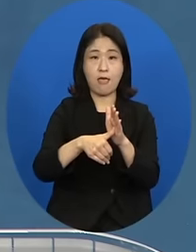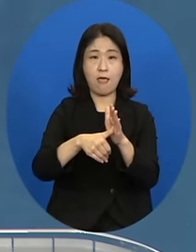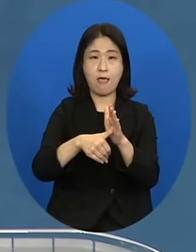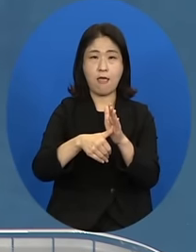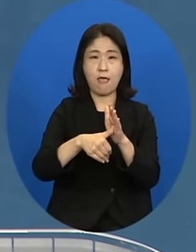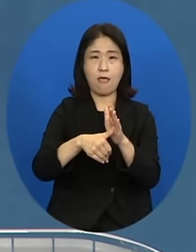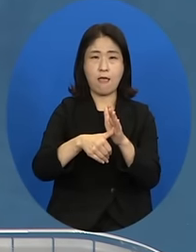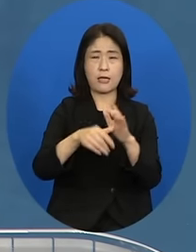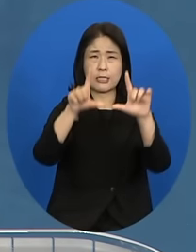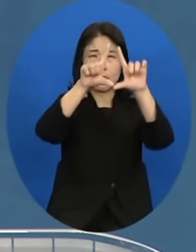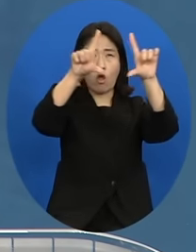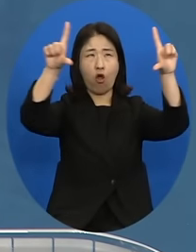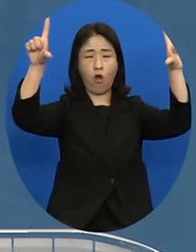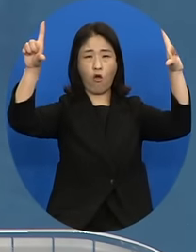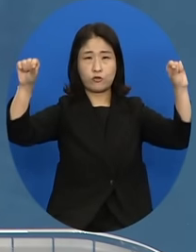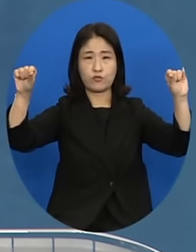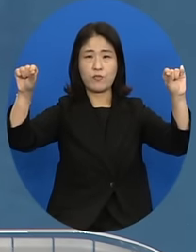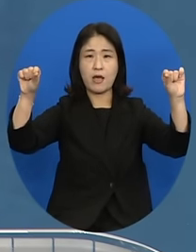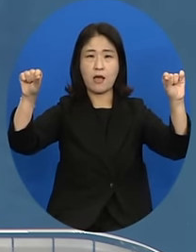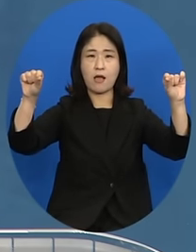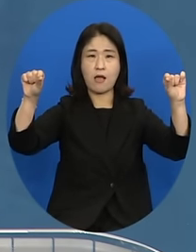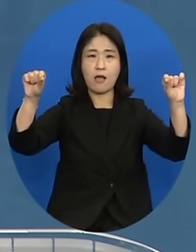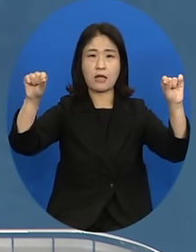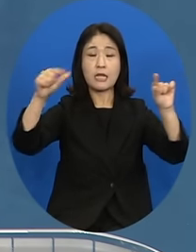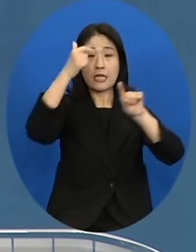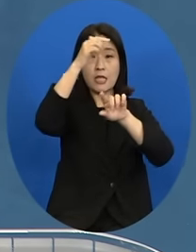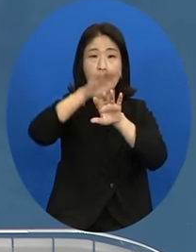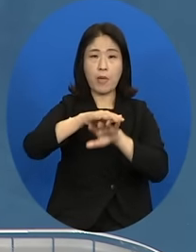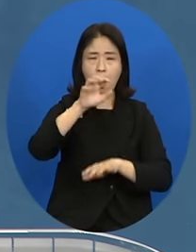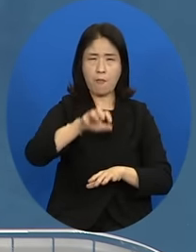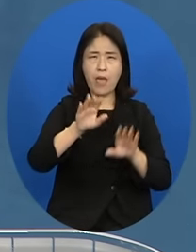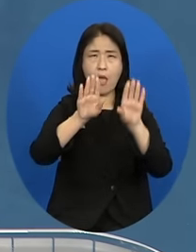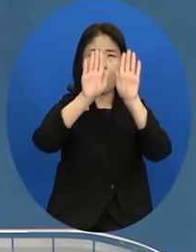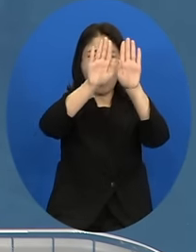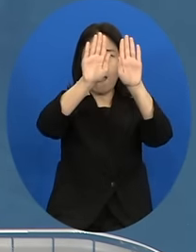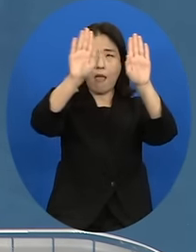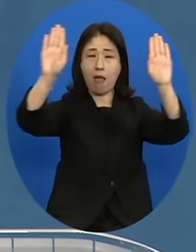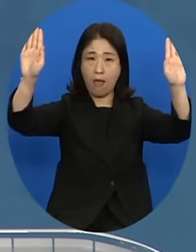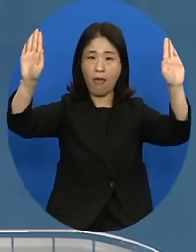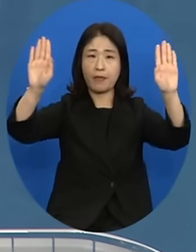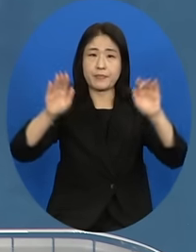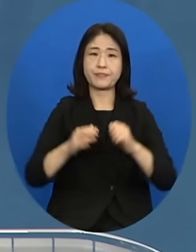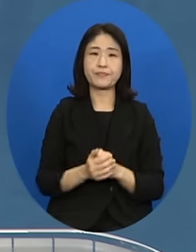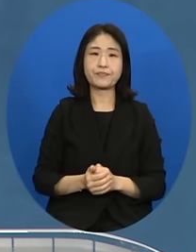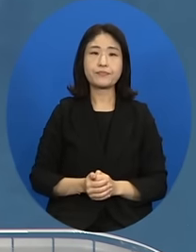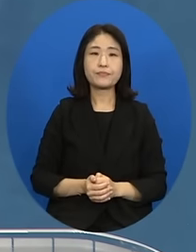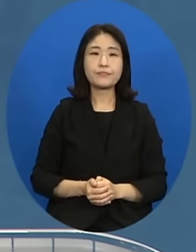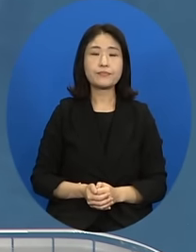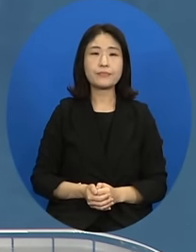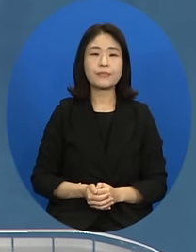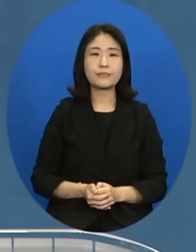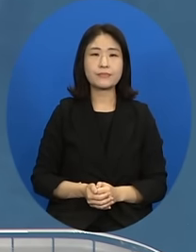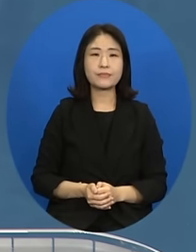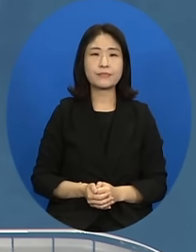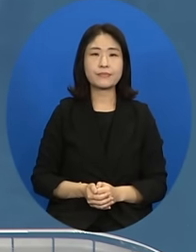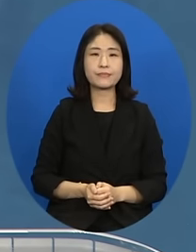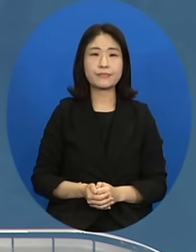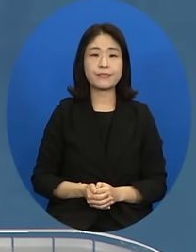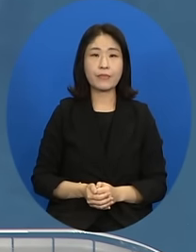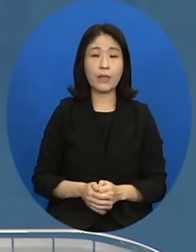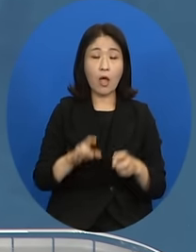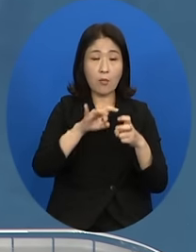현수막을 제작해서 저희 중고등부 예배실 앞에 붙였습니다. 그리고 그 현수막에